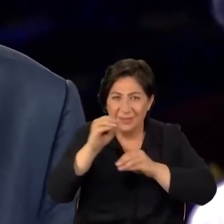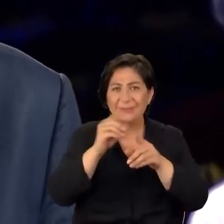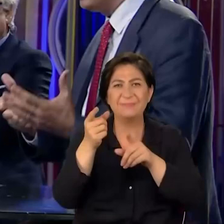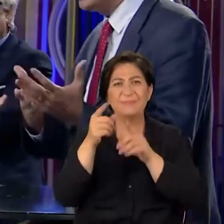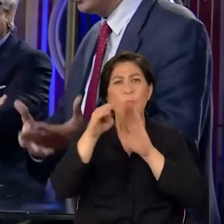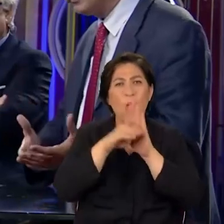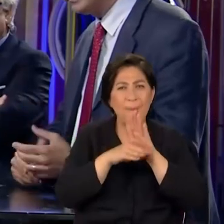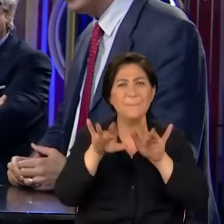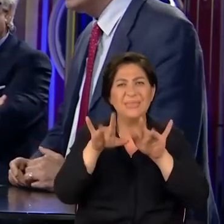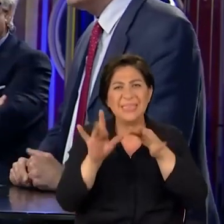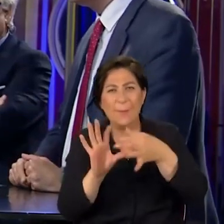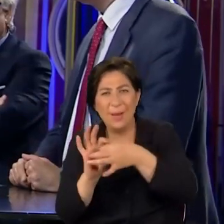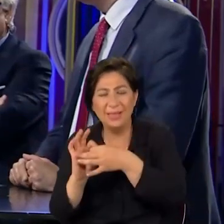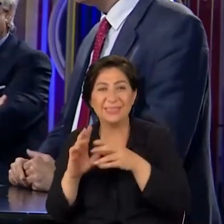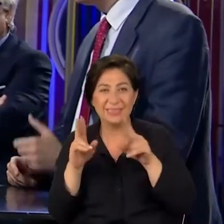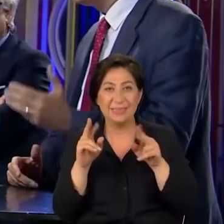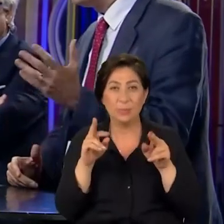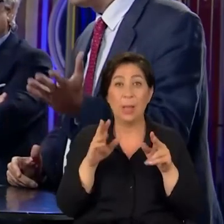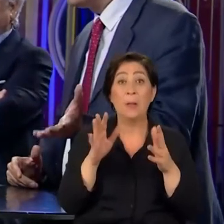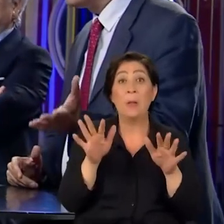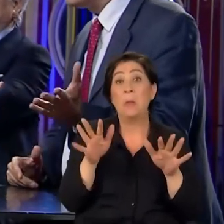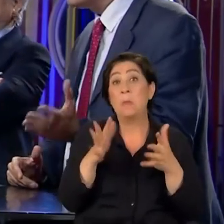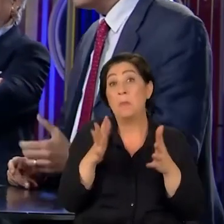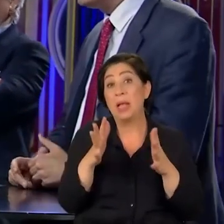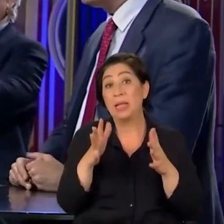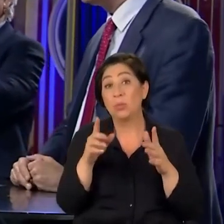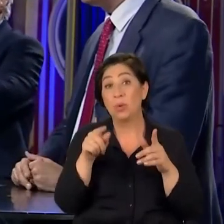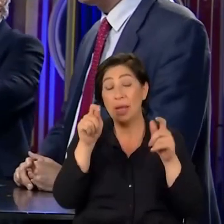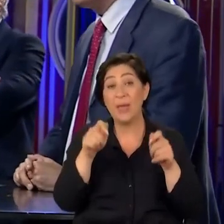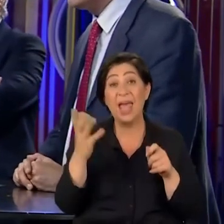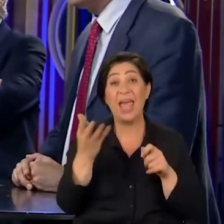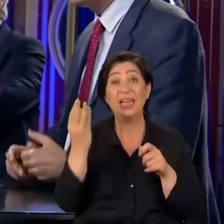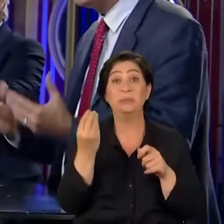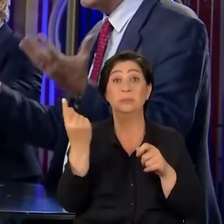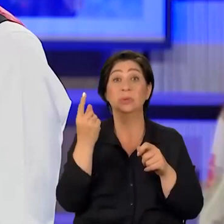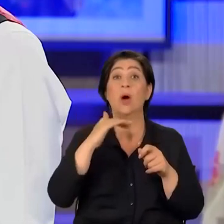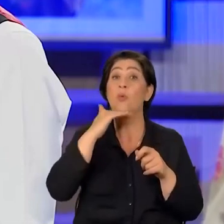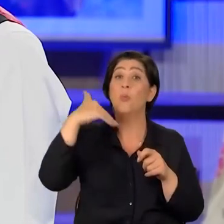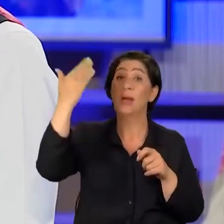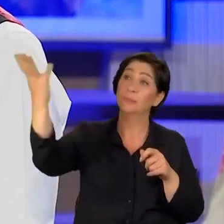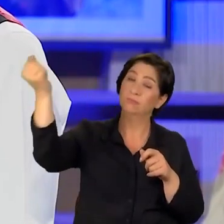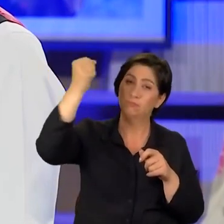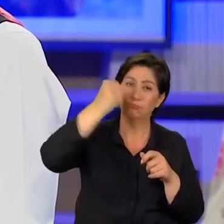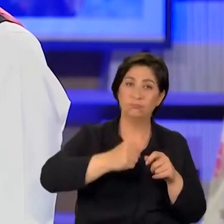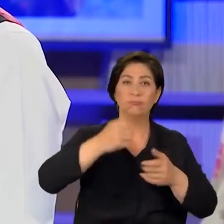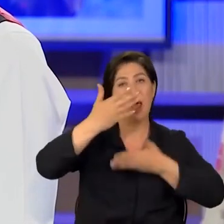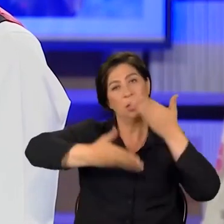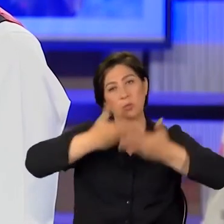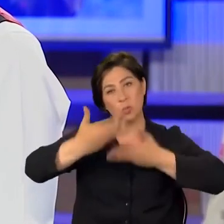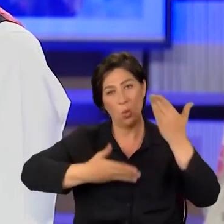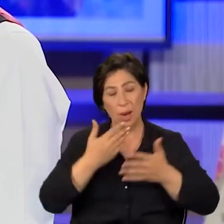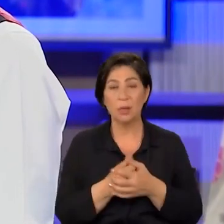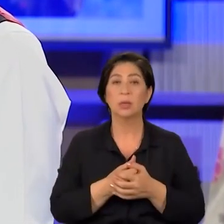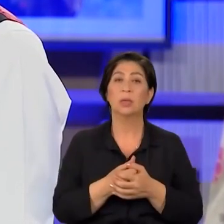İşte bu inovasyon haftası belki bu yapılan en iyi şeylerden biri. Yurt dışından insanları getiriyorlar, bunları anlattırıyorlar.